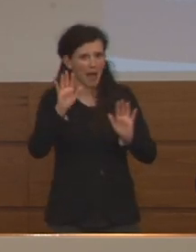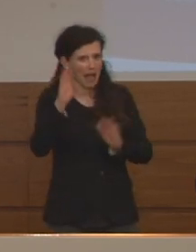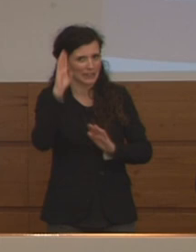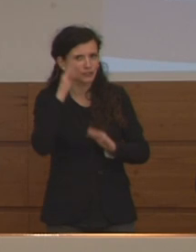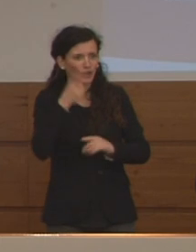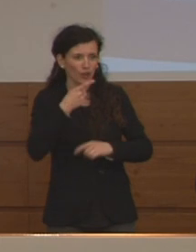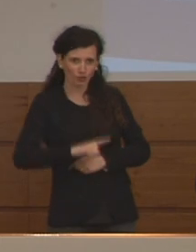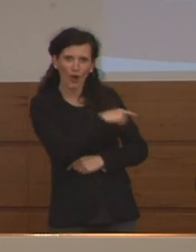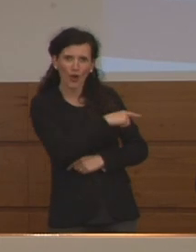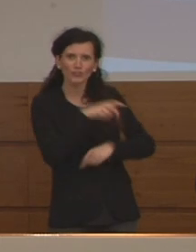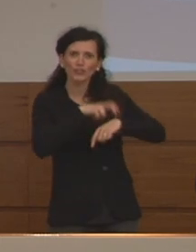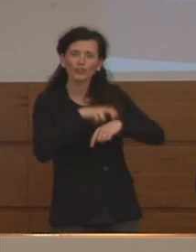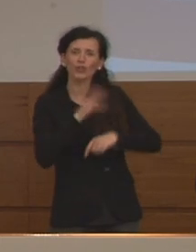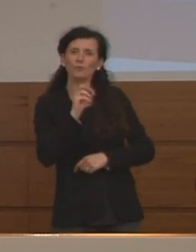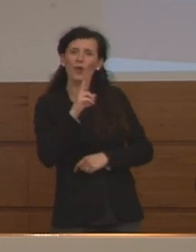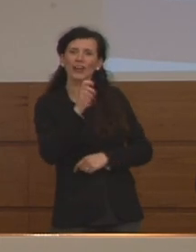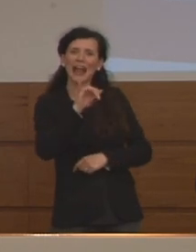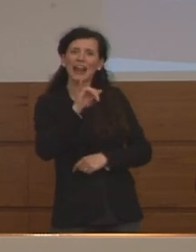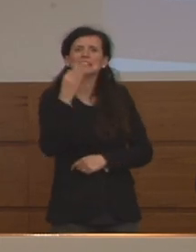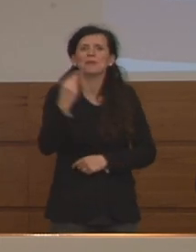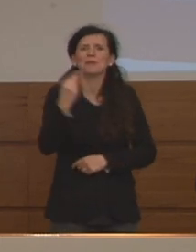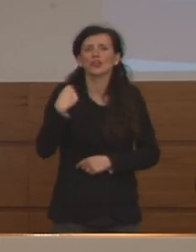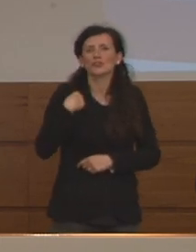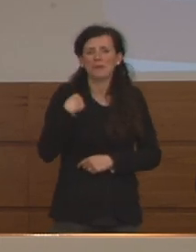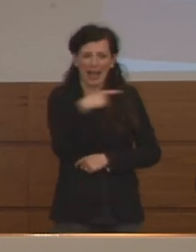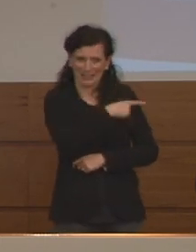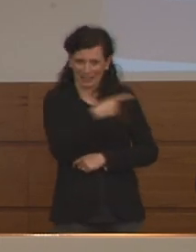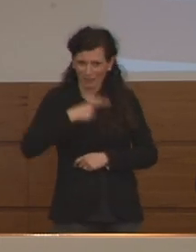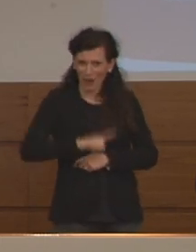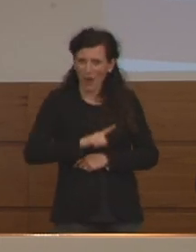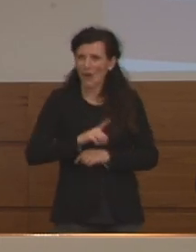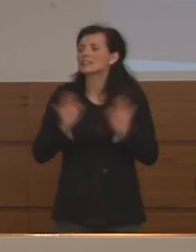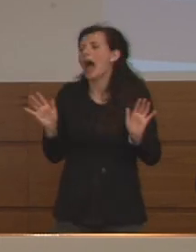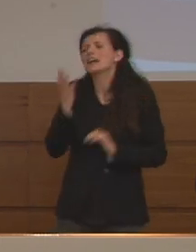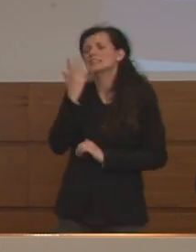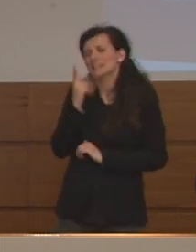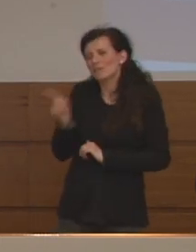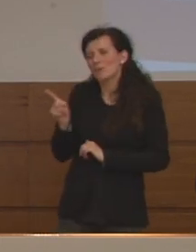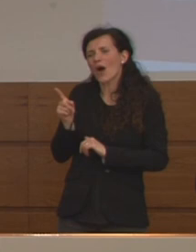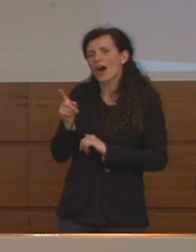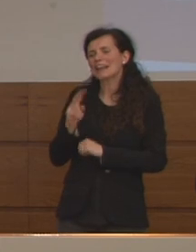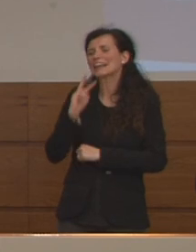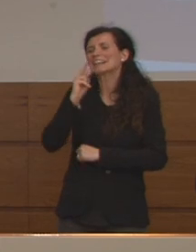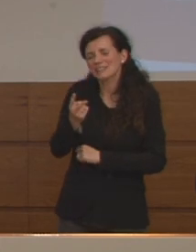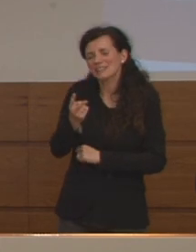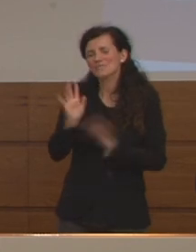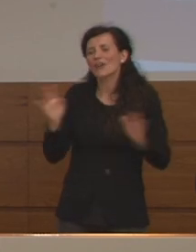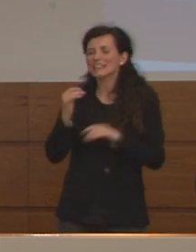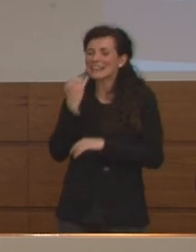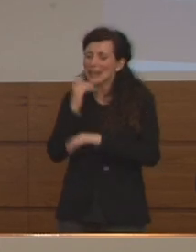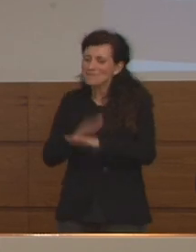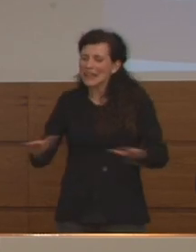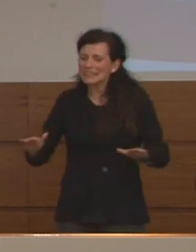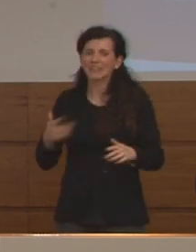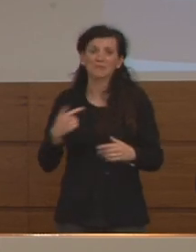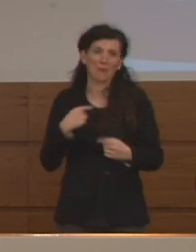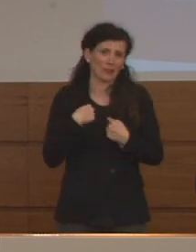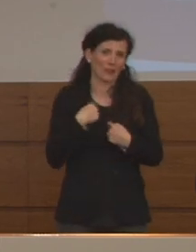dottor borrelli si va dalle domande solo a me vi prego se vi vuole rispondere sulla parte pediatrica